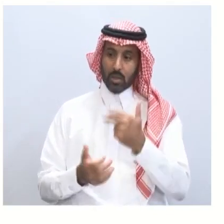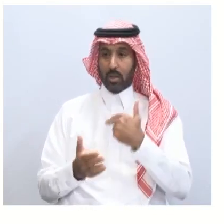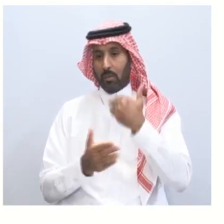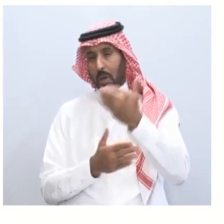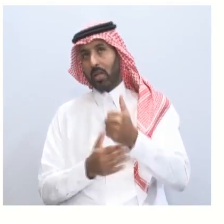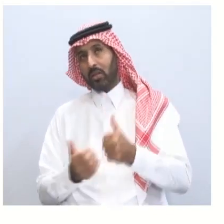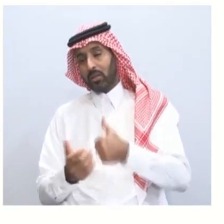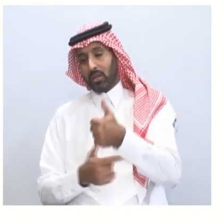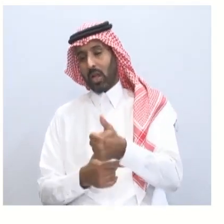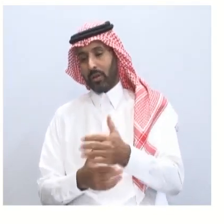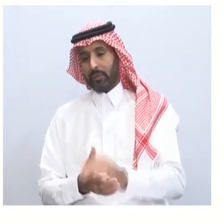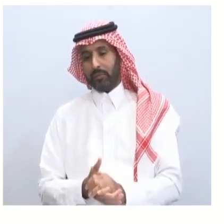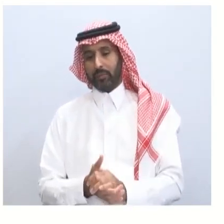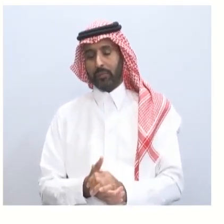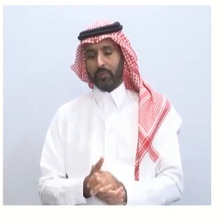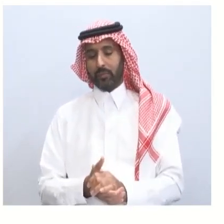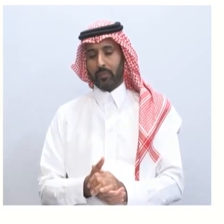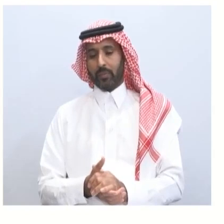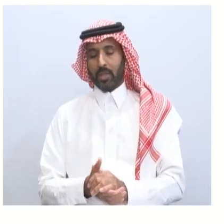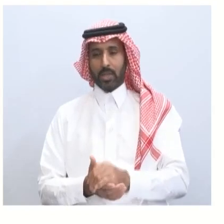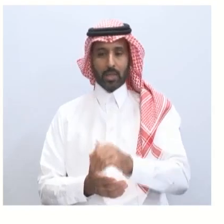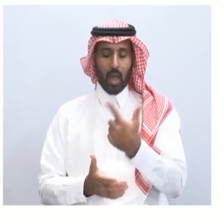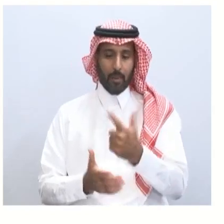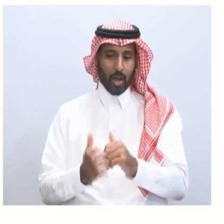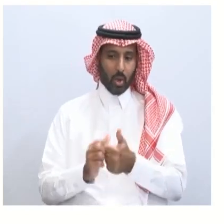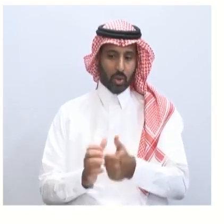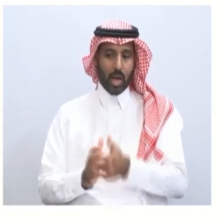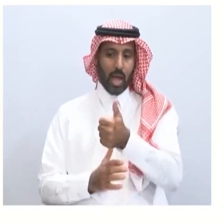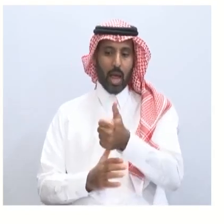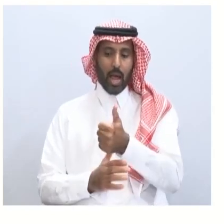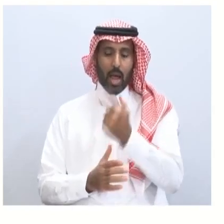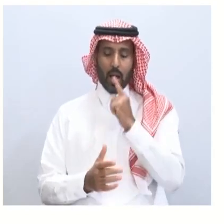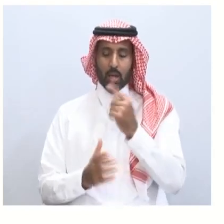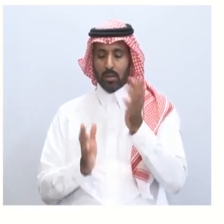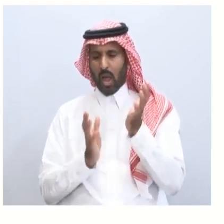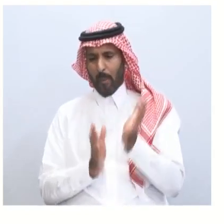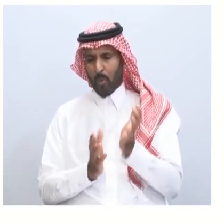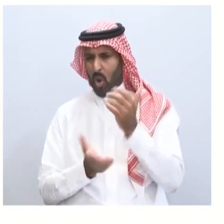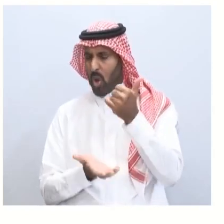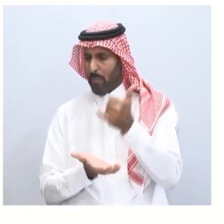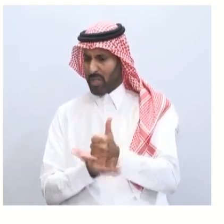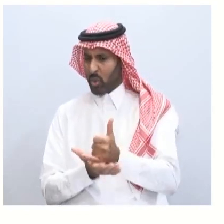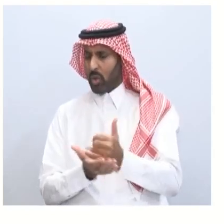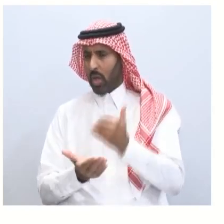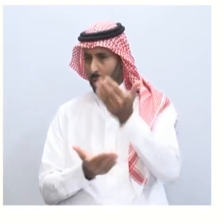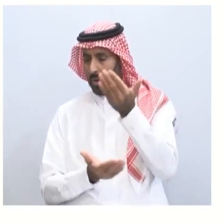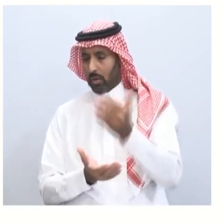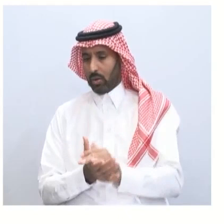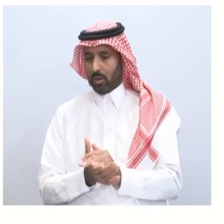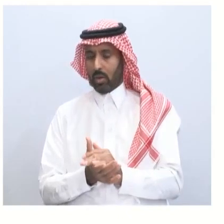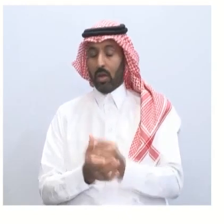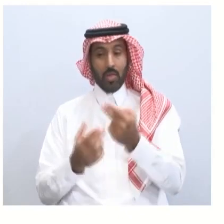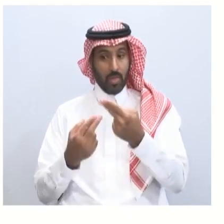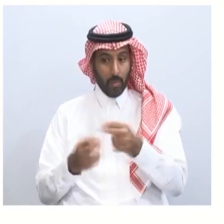ايجابيه عاليه سابعا القدره على تحمل المسؤوليه ثامنا